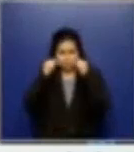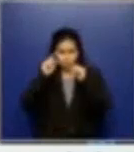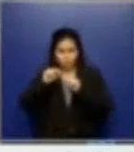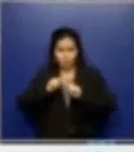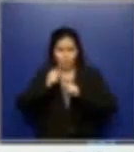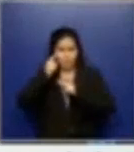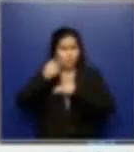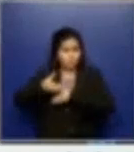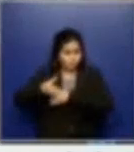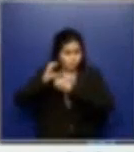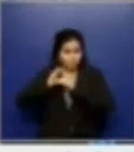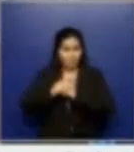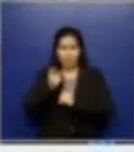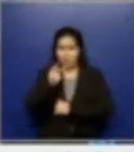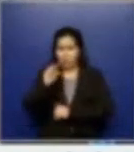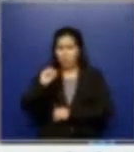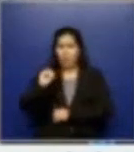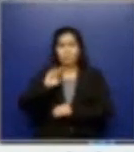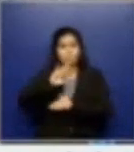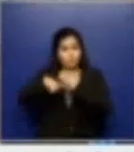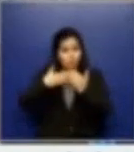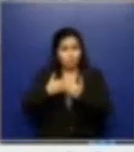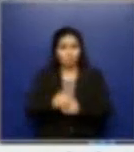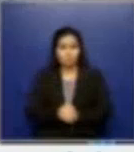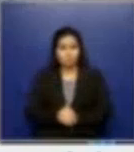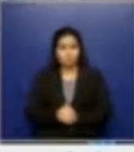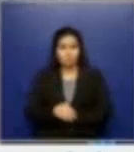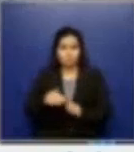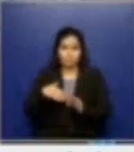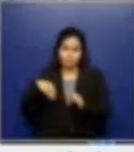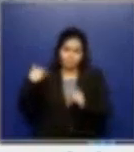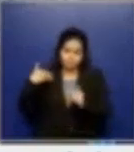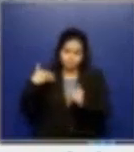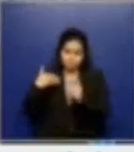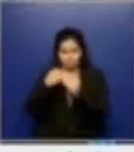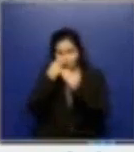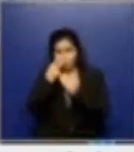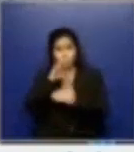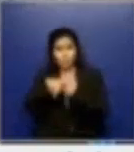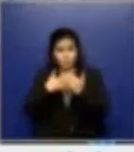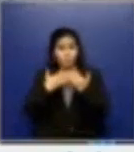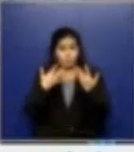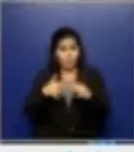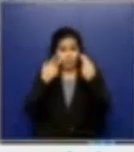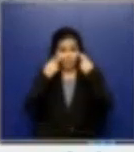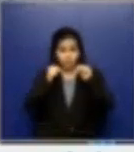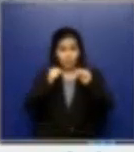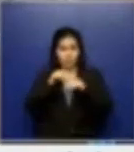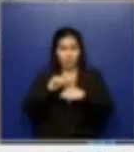ท่านนายกครับท่านครม.ทุกท่านครับไล่มาแล้วผมไปไล่เรียงดูแล้วนี่ท่านนายกมาเป็นนายกปี